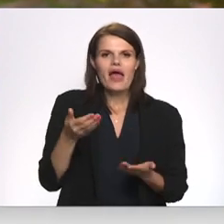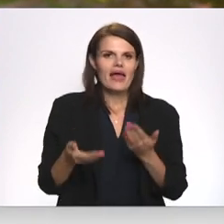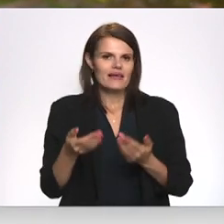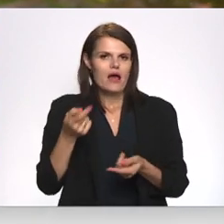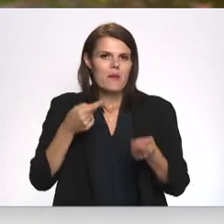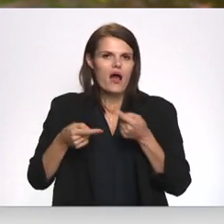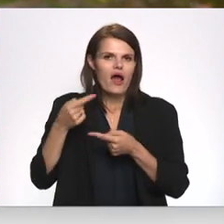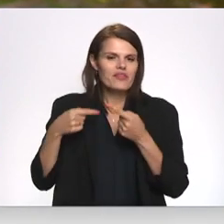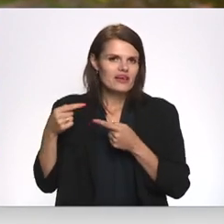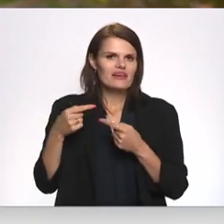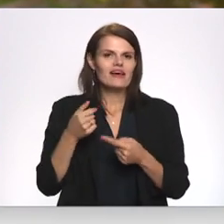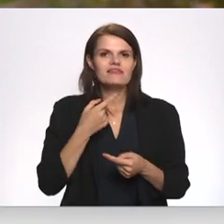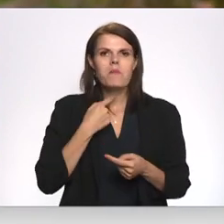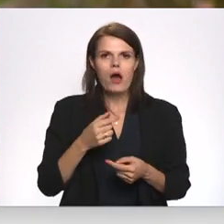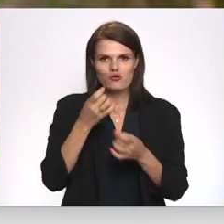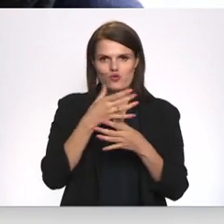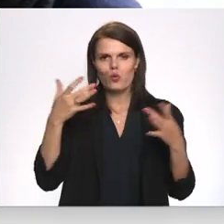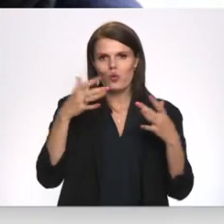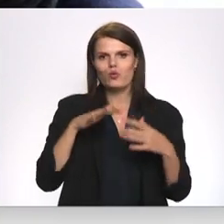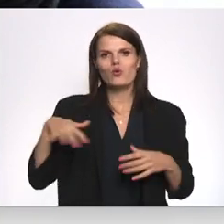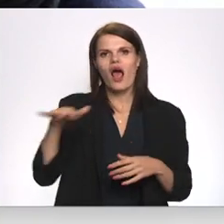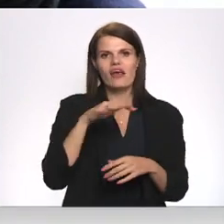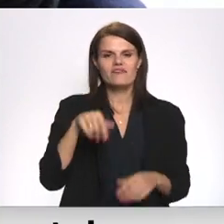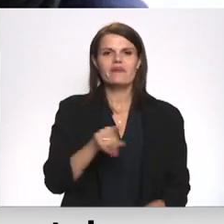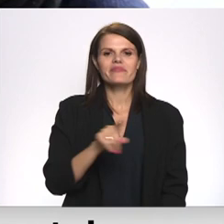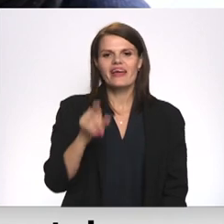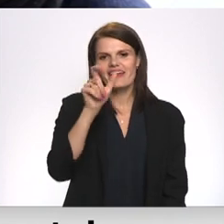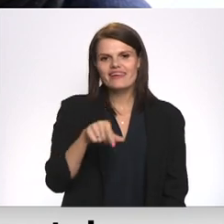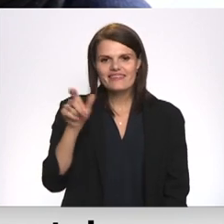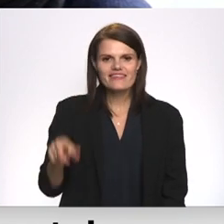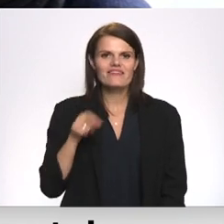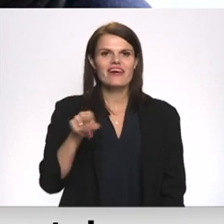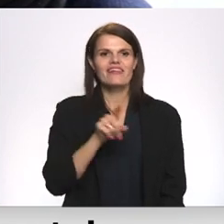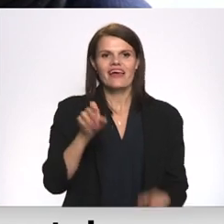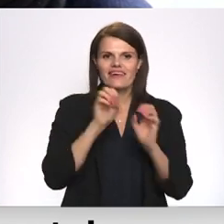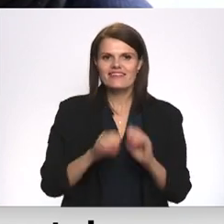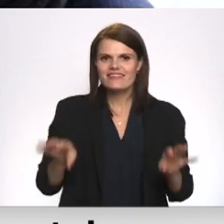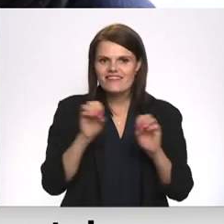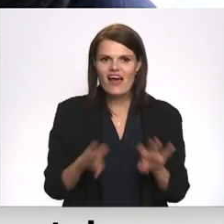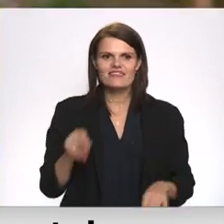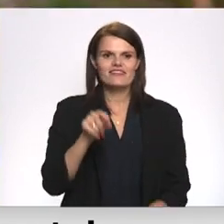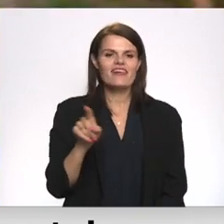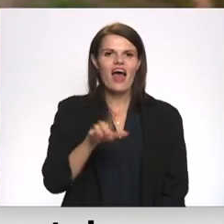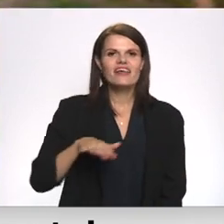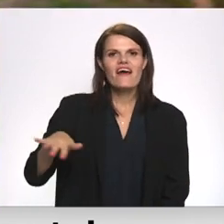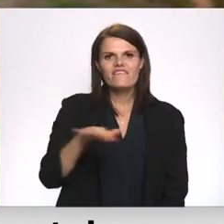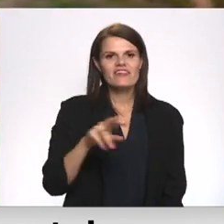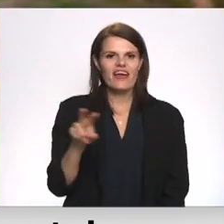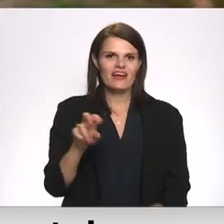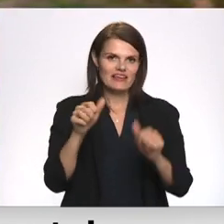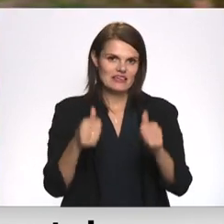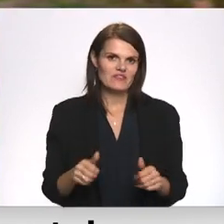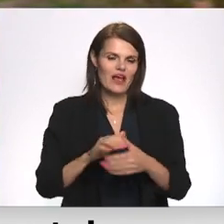atgriezt balsi kultūrainavām. Tie ir cilvēki, tie ir stāsti. Tā ir vide, kas veido tādu